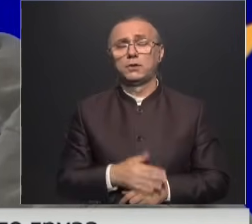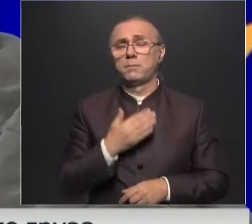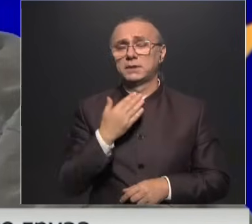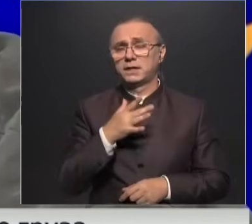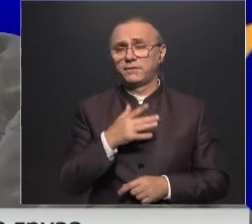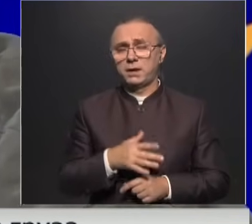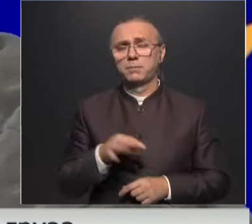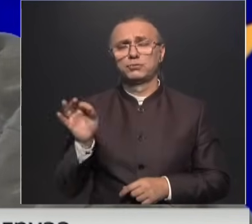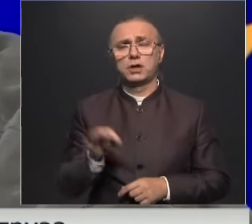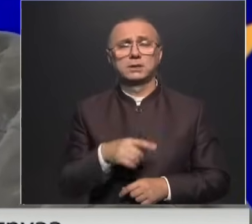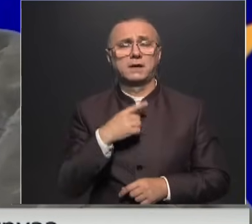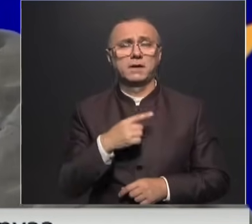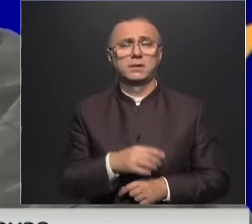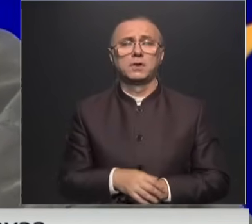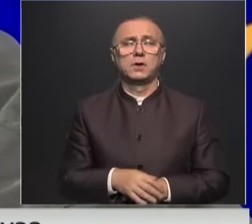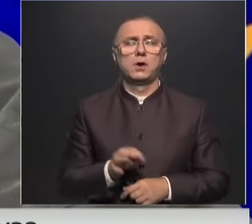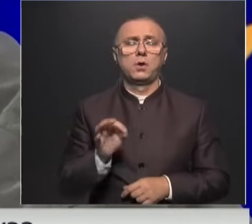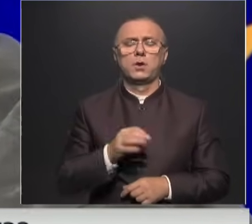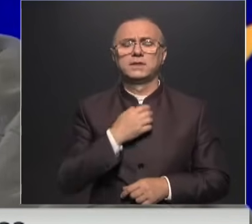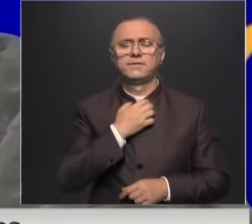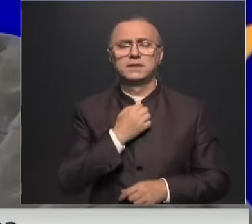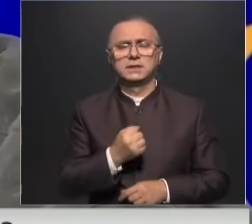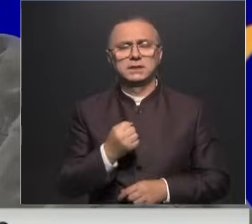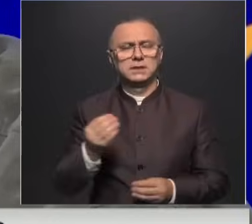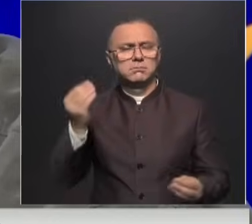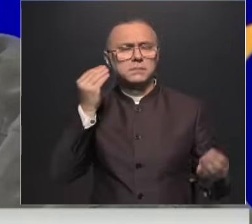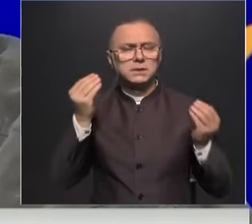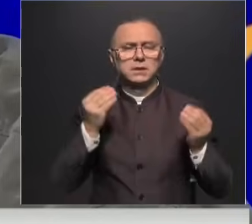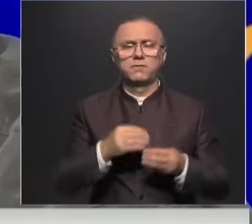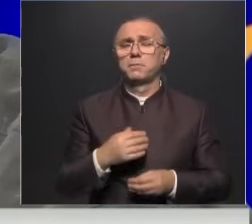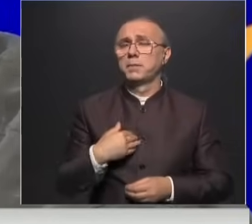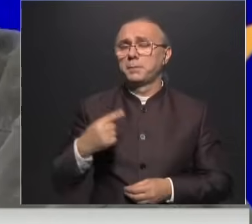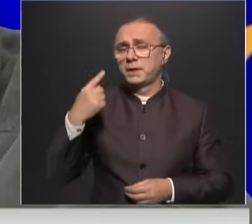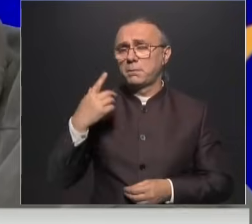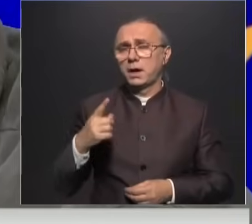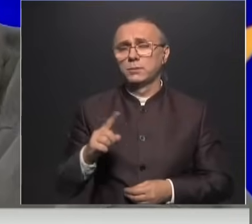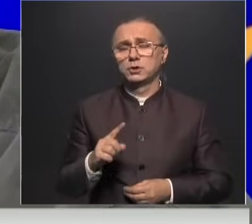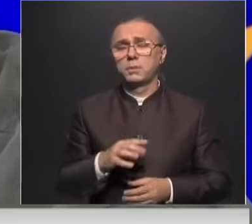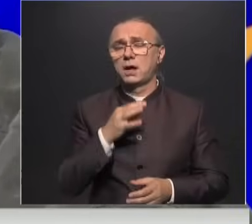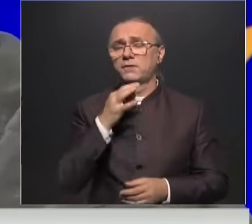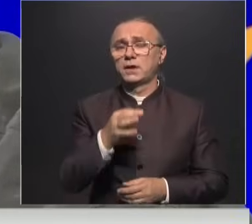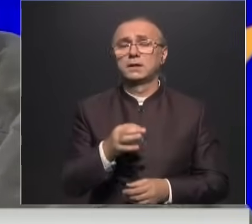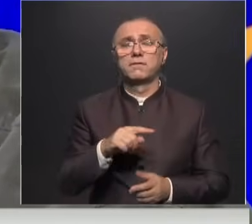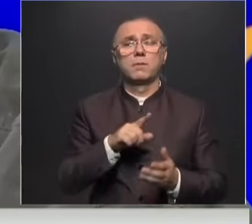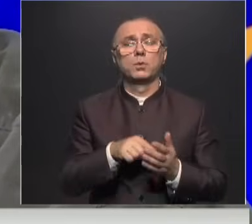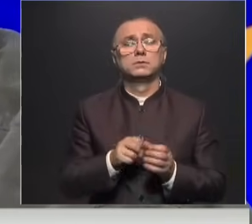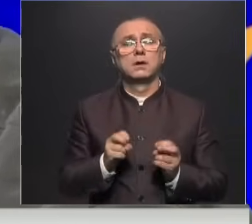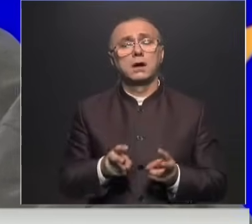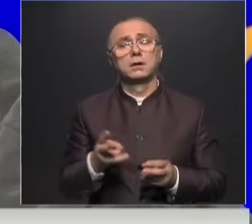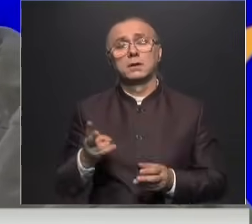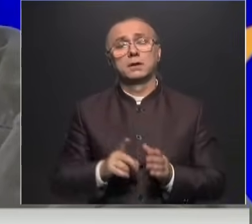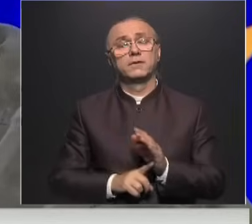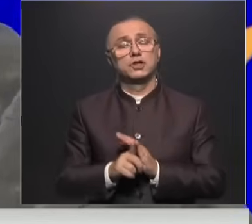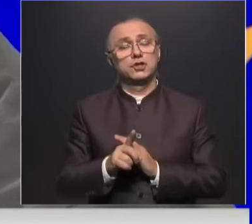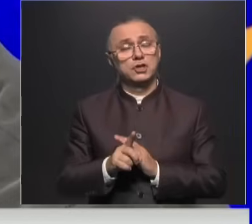все чаще говорим о дефиците смыслов. Да? Потому что мы понимаем, что чтобы ответить на вопрос «как», надо вначале